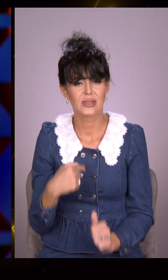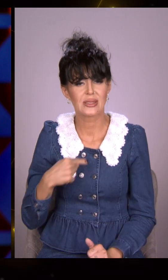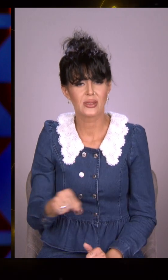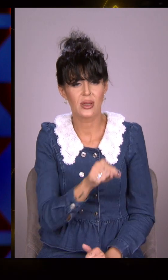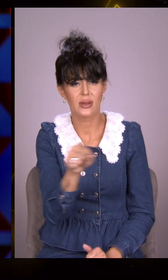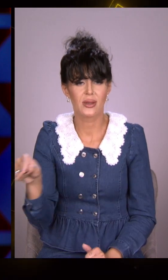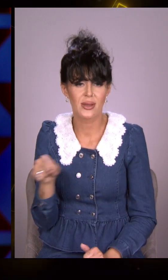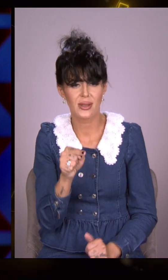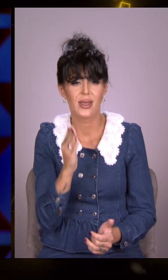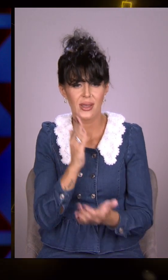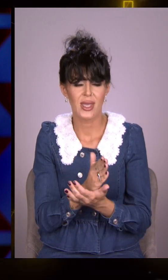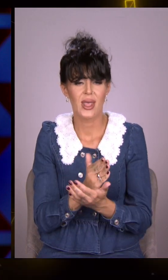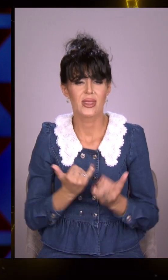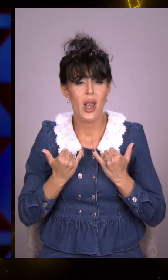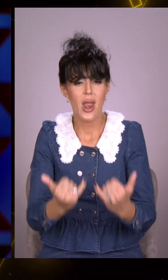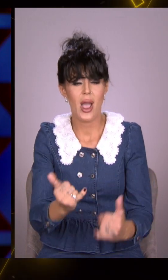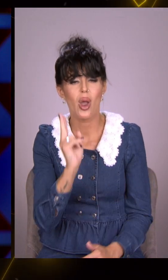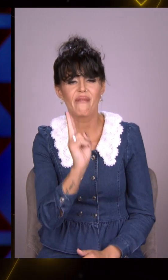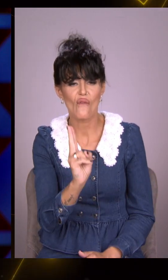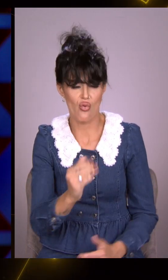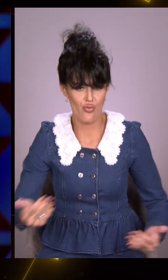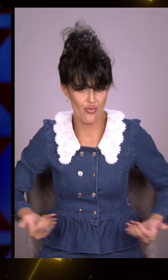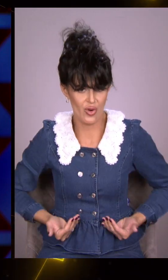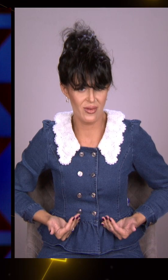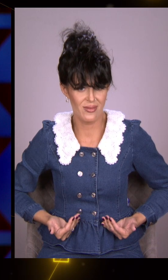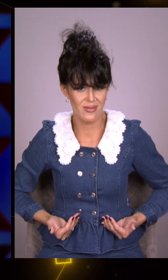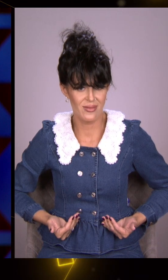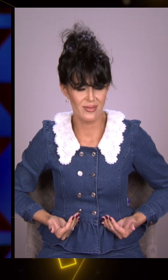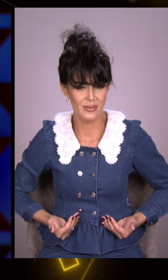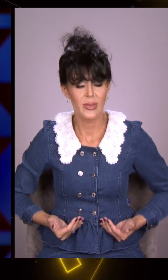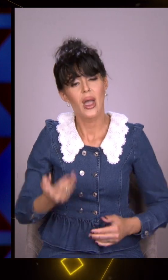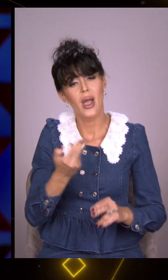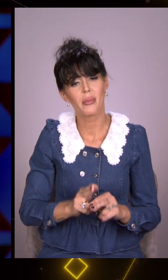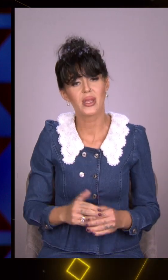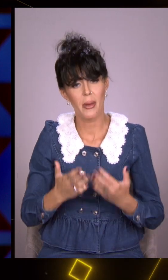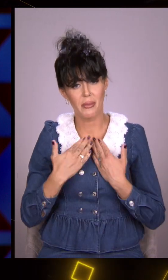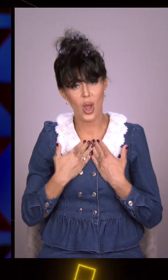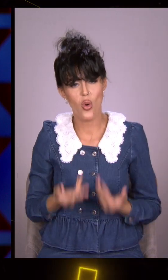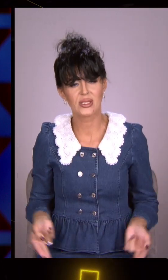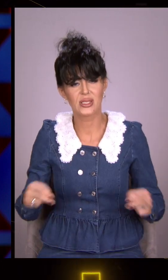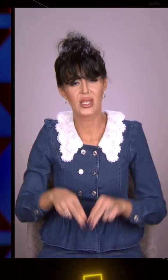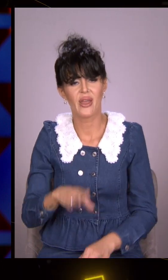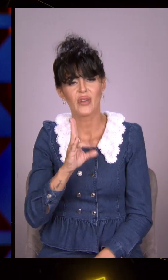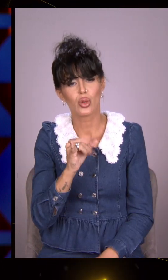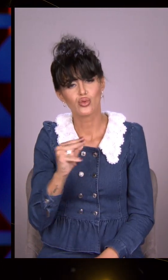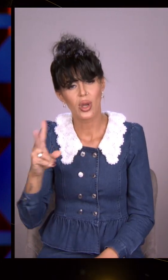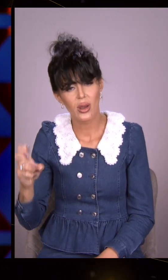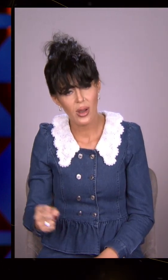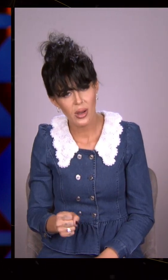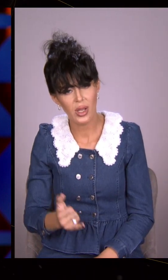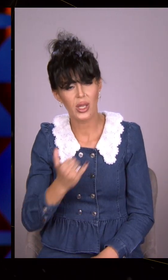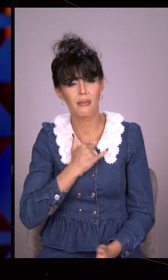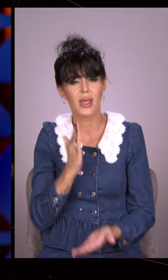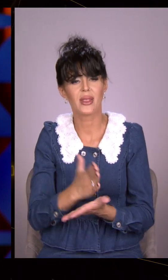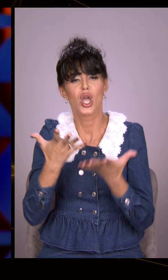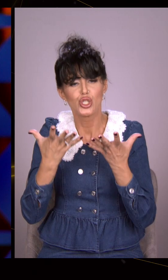ради кого жити і для кого жити. Когось, ось в мене внучка осталася від неї, в мене ще внуки